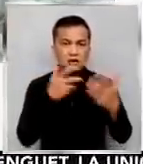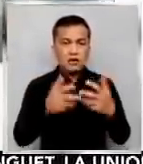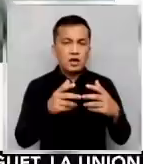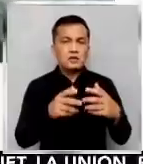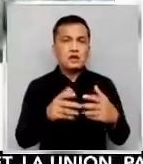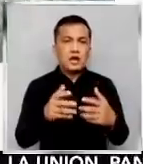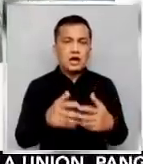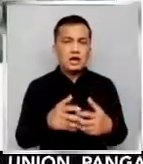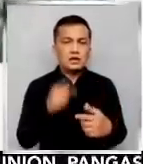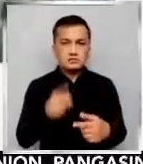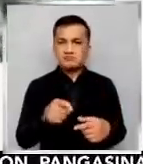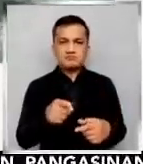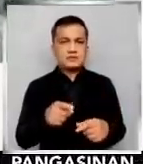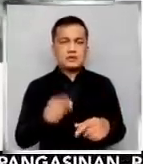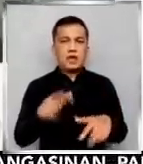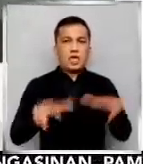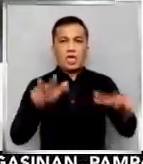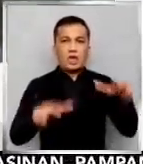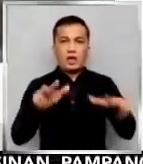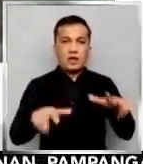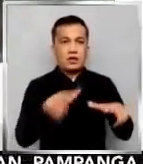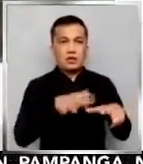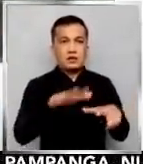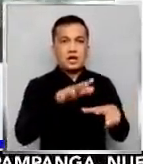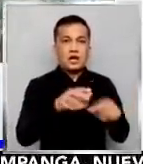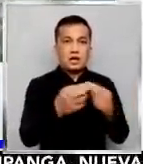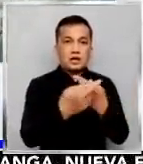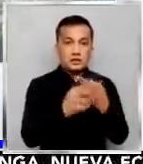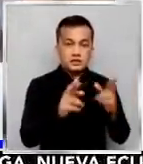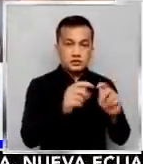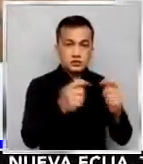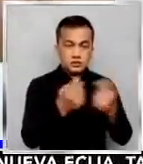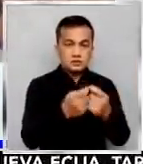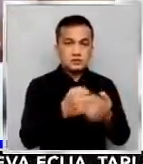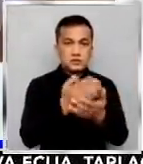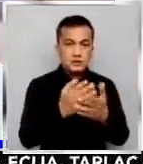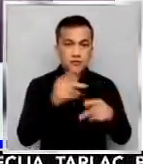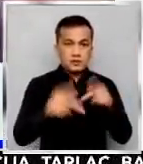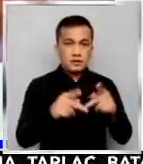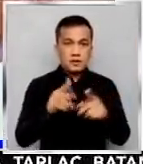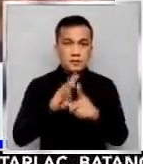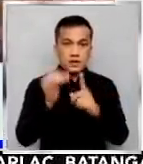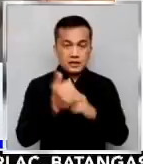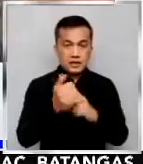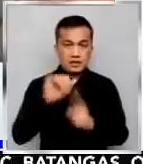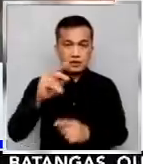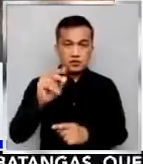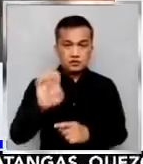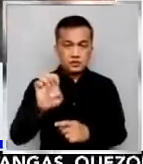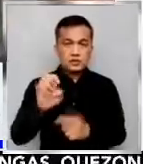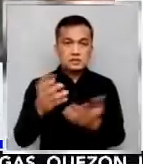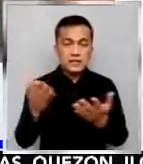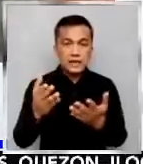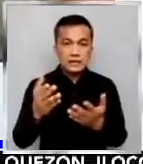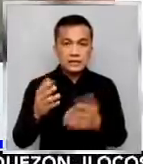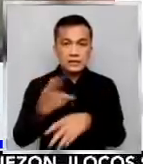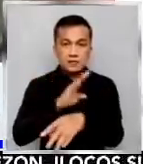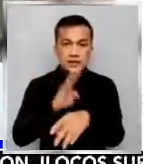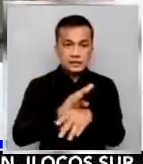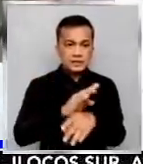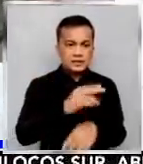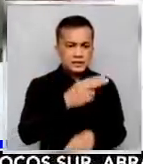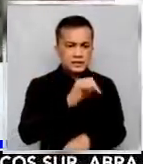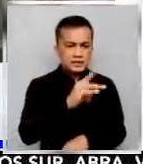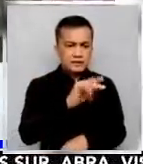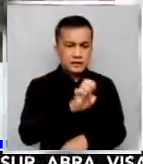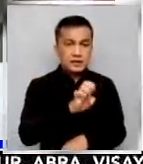Hindi magkanda ugaga ang rescue team at ilang residente ng Barangay Jose sa bayan ng Getafe sa Bohol sa pagsagip sa mag-anak